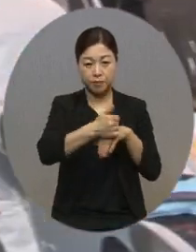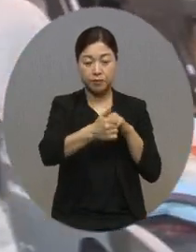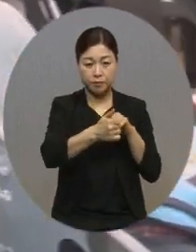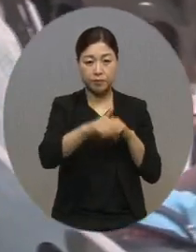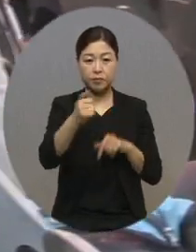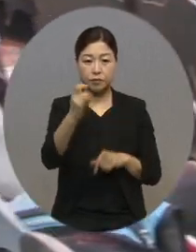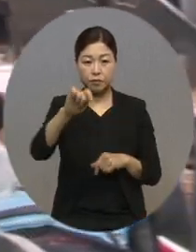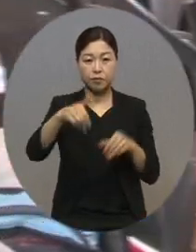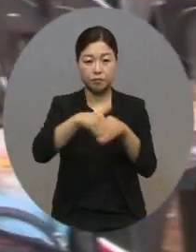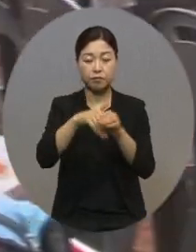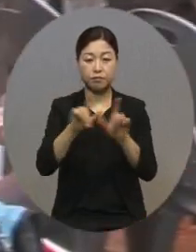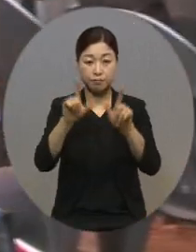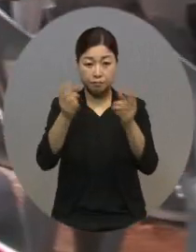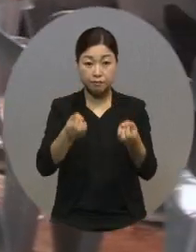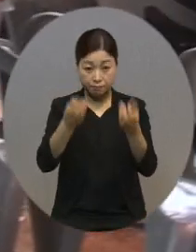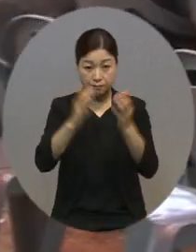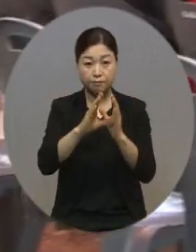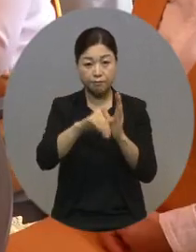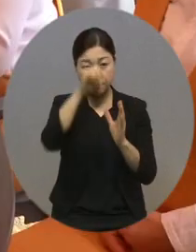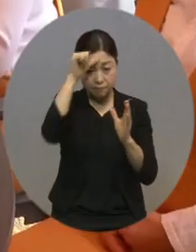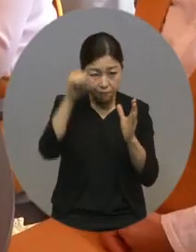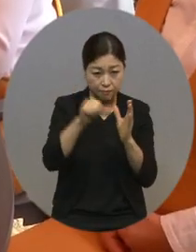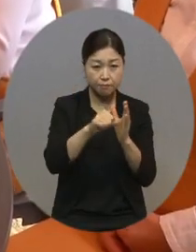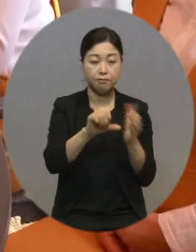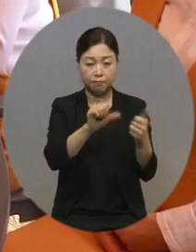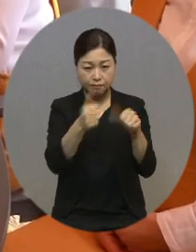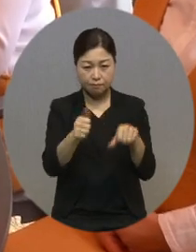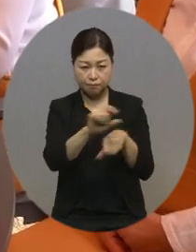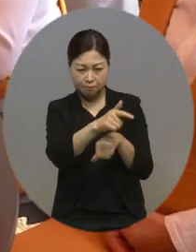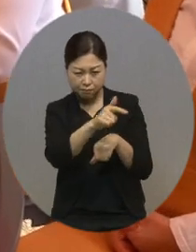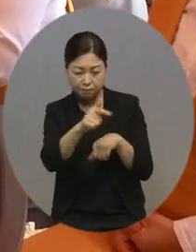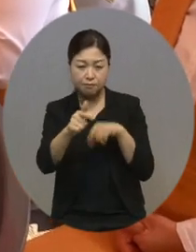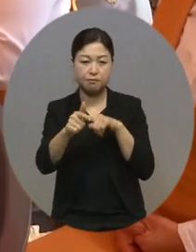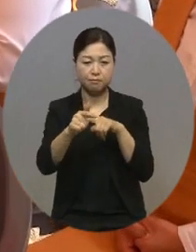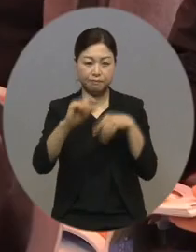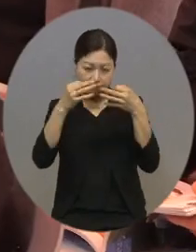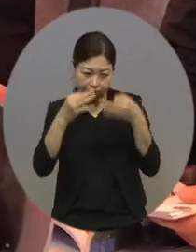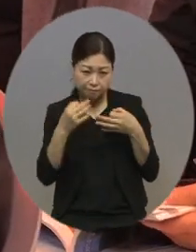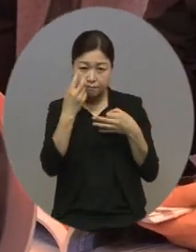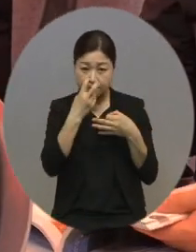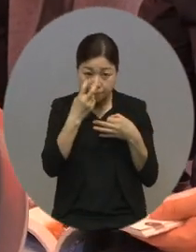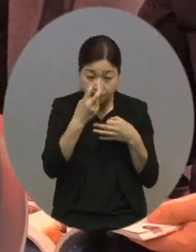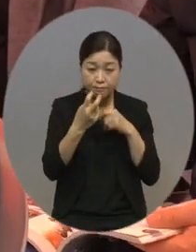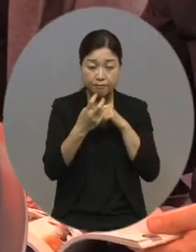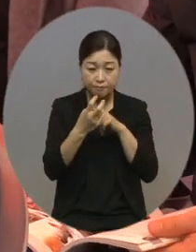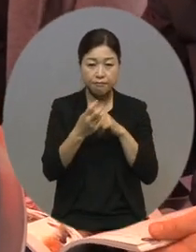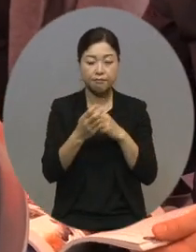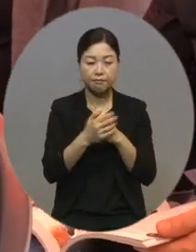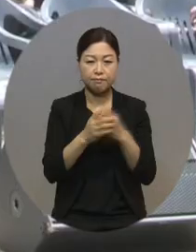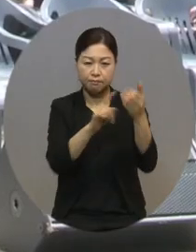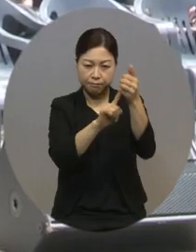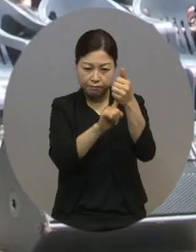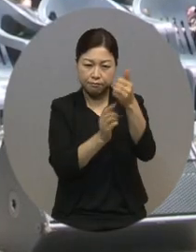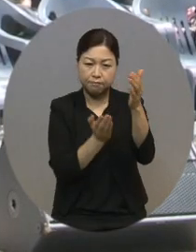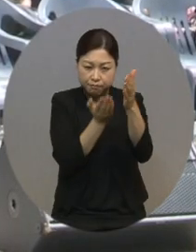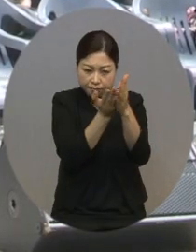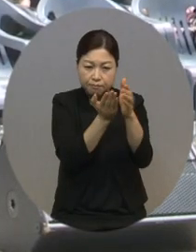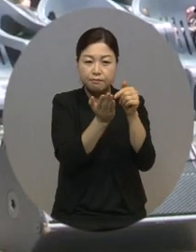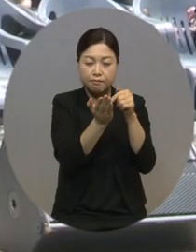괴불 문화의 날 행사를 통해 삶과 죽음, 생로병사에 대한 성찰과 열반사상을 일깨우는 계기가